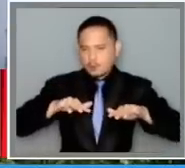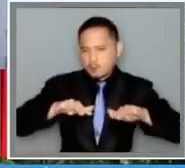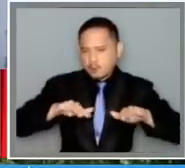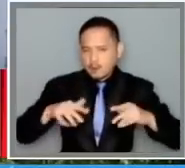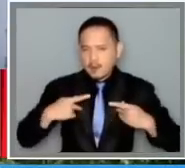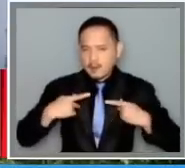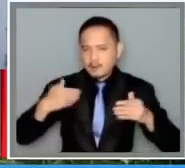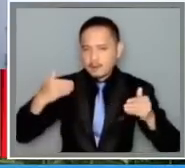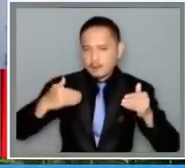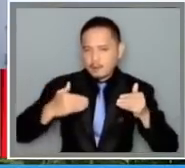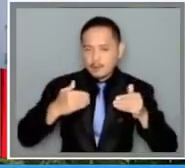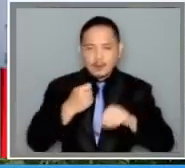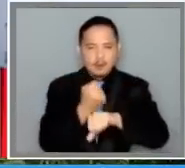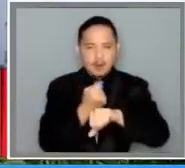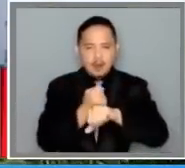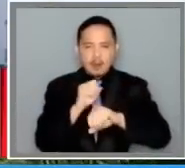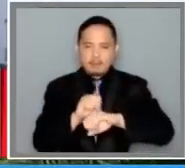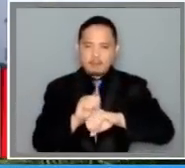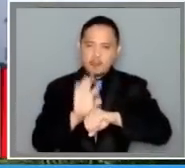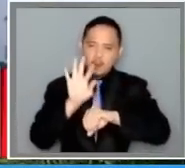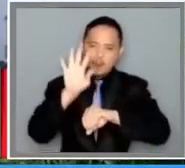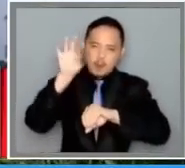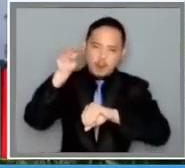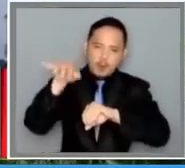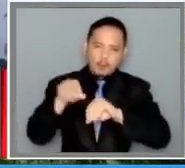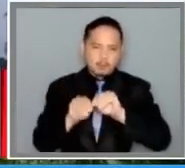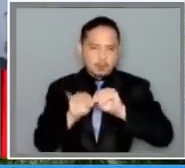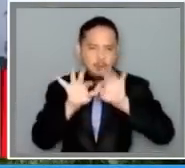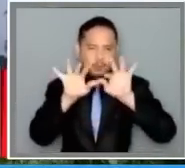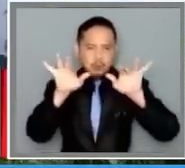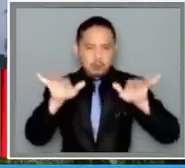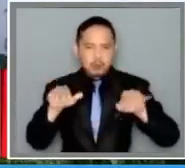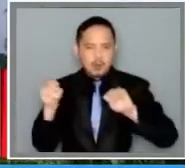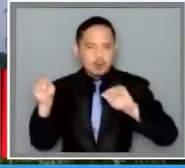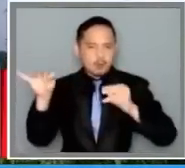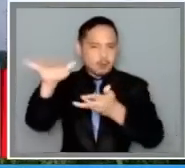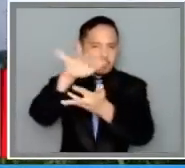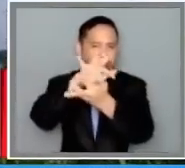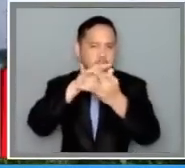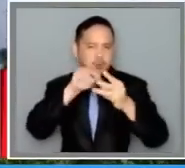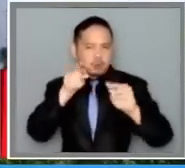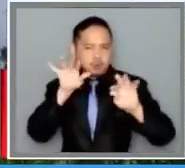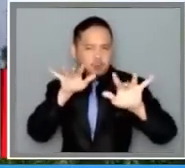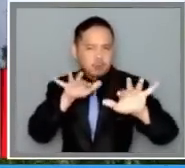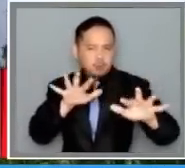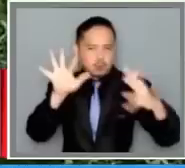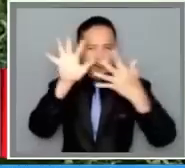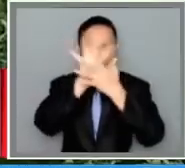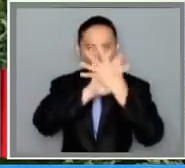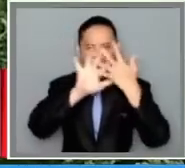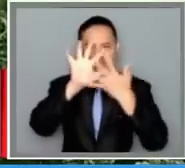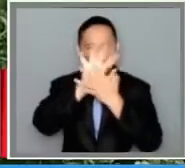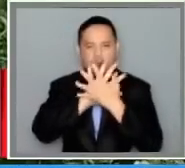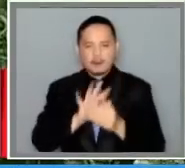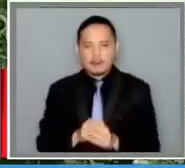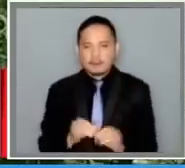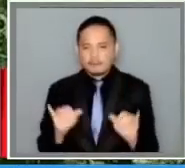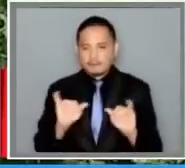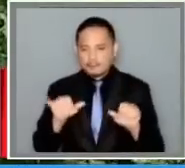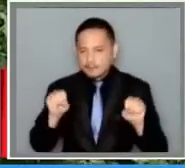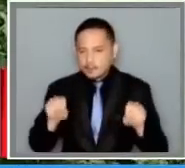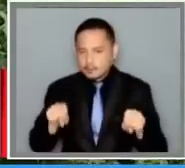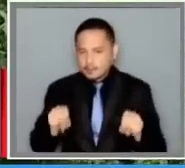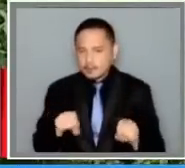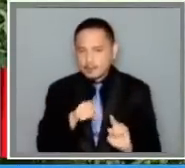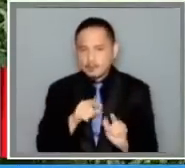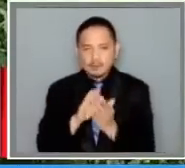rockfall events at pagdaloy ng pyroclastic density currents o uson. Bagamat mababa na umano ang posibilidad na magkaroon